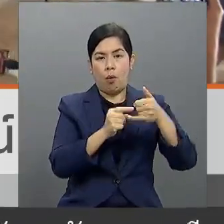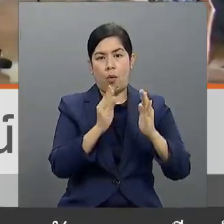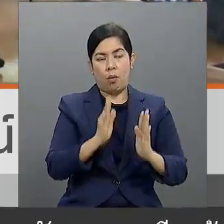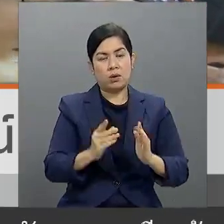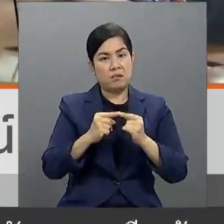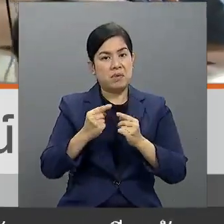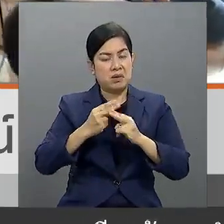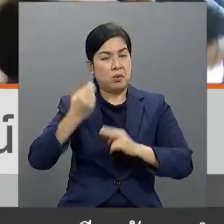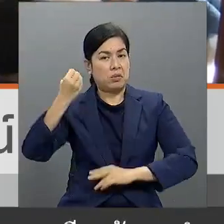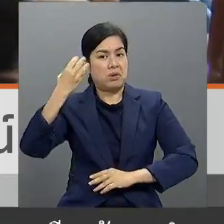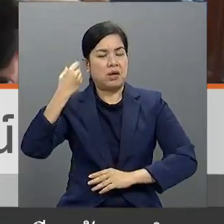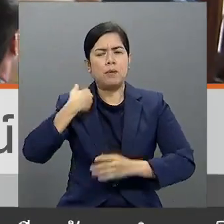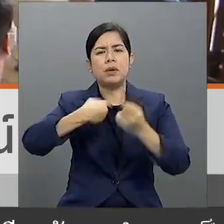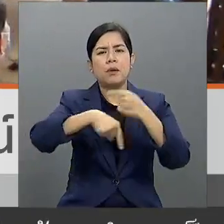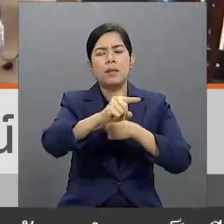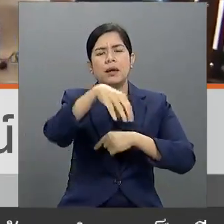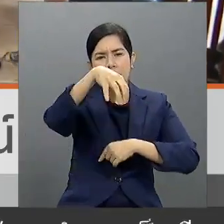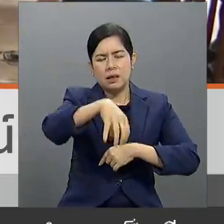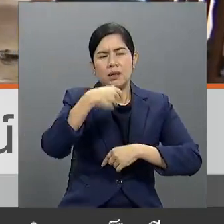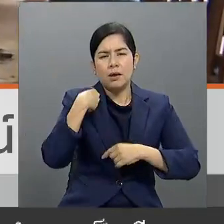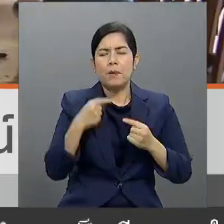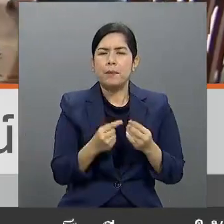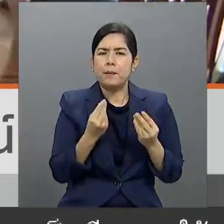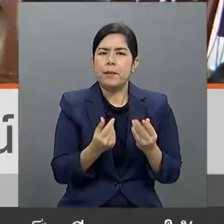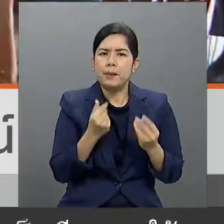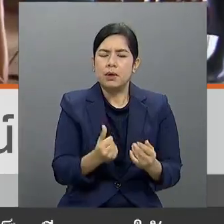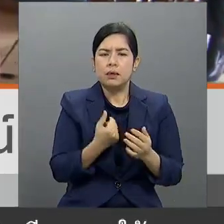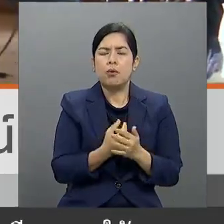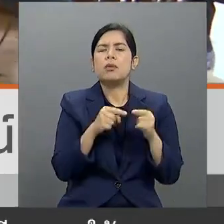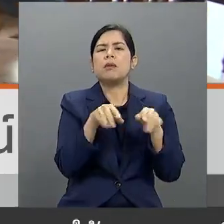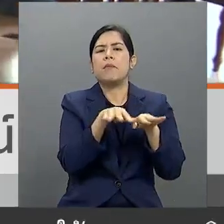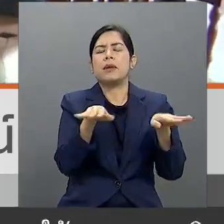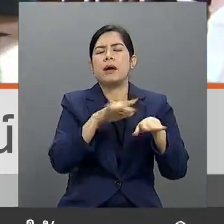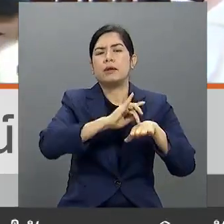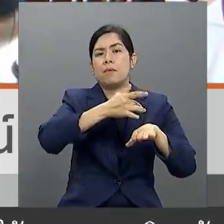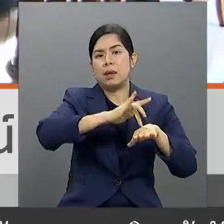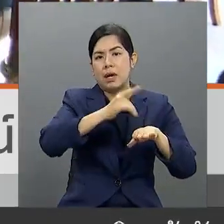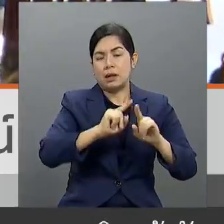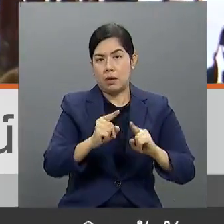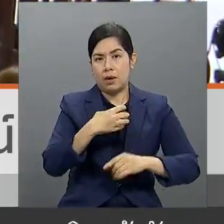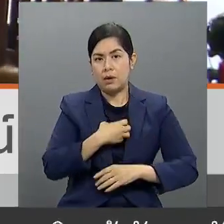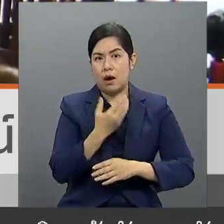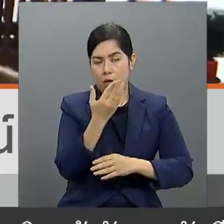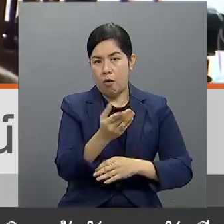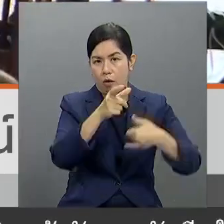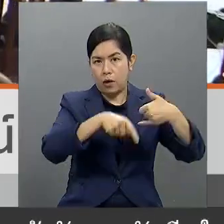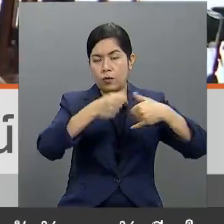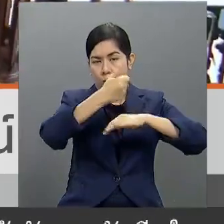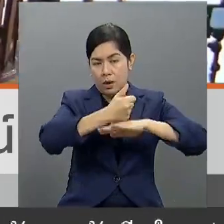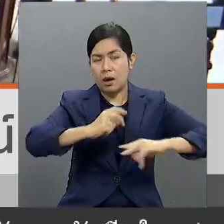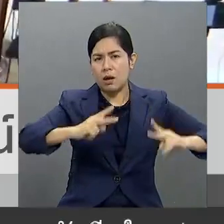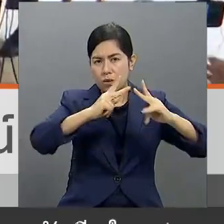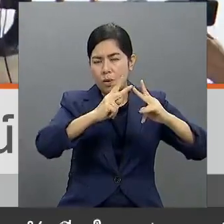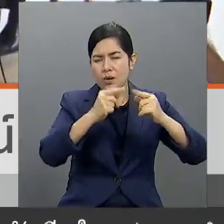กและอยากให้รัฐมนตรีที่กำลังถูกพาดพิงออกมายอมรับและเปิดเผยไทม์ไลน์อย่างชัดเจนเพราะจะมีผลกระทบกับหลายค